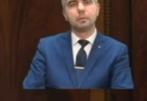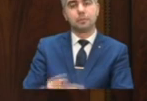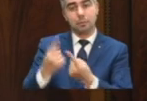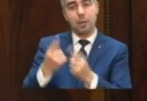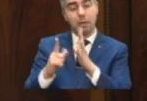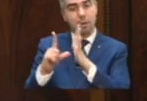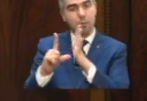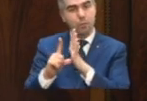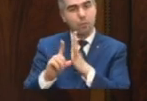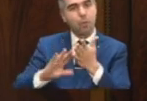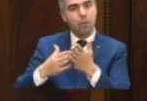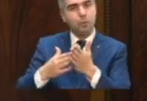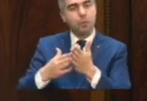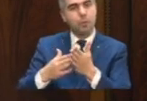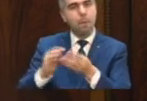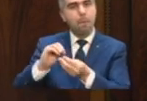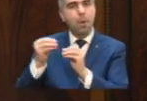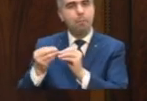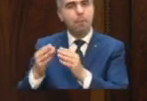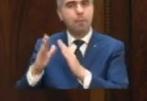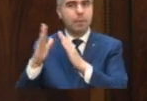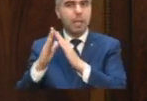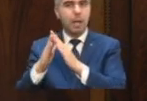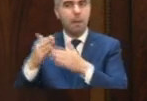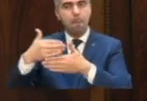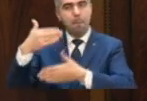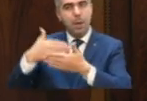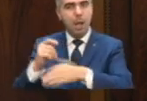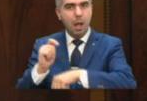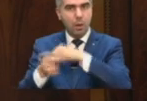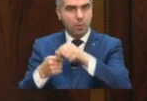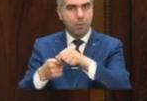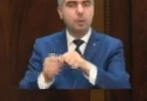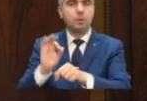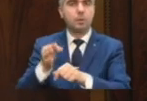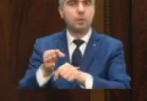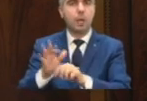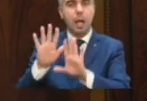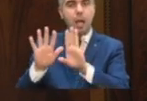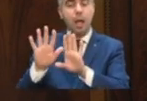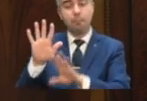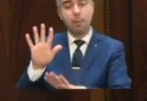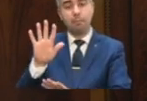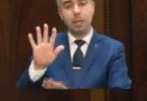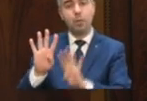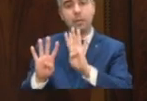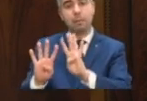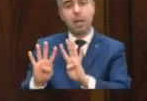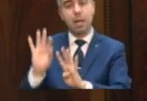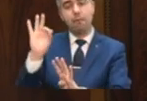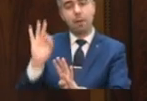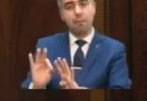القانون باش يحل هذا المشكل ديال السكن. وما ننساوش بان فاش قدمت قلت بان 85% ديال الناس اللي كيطلبوا